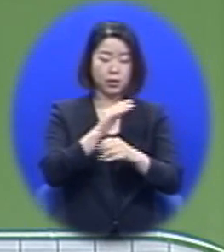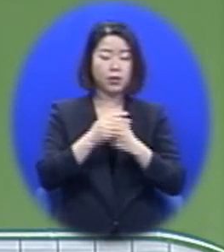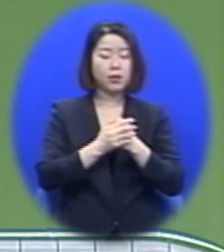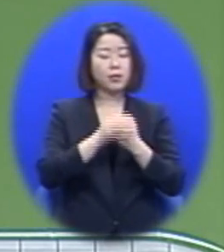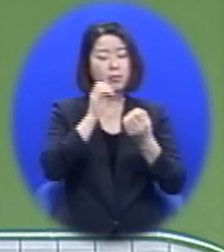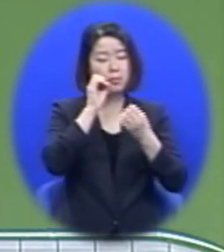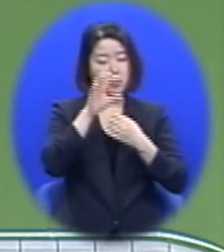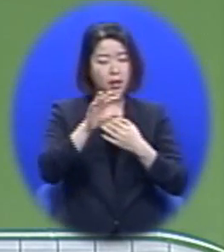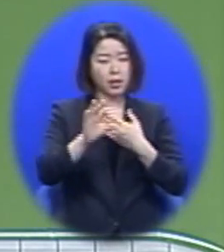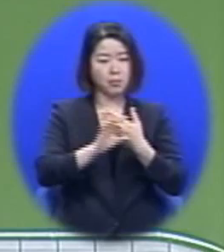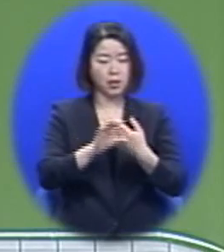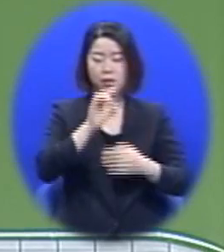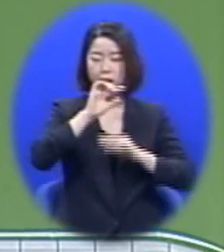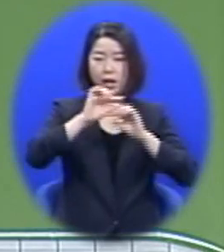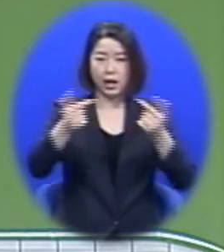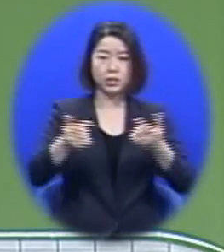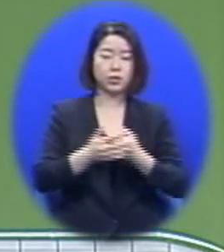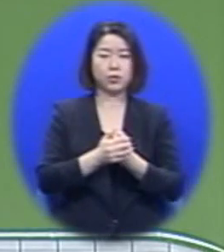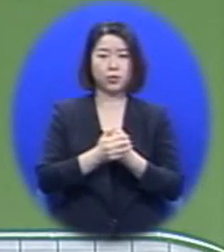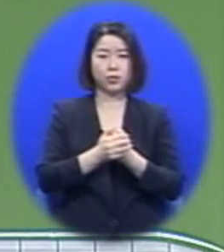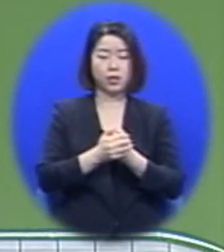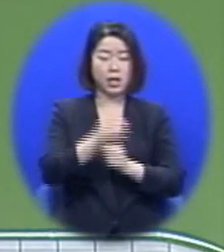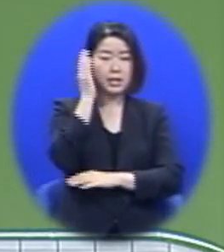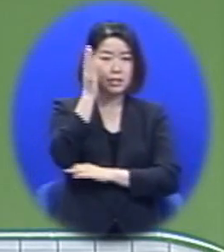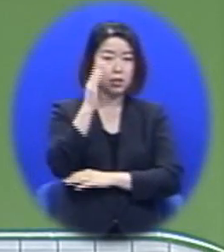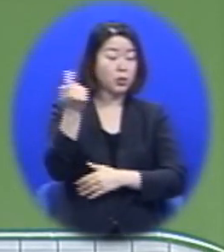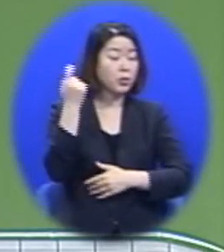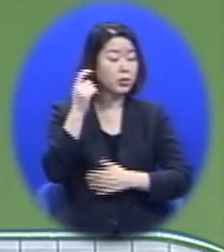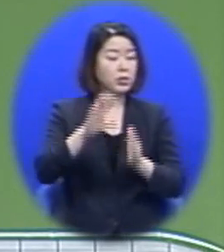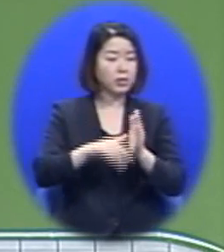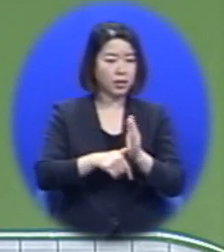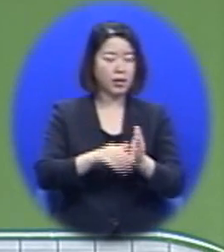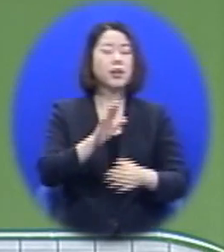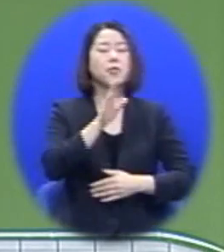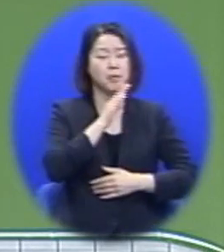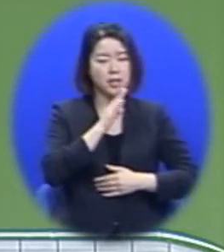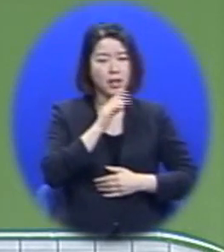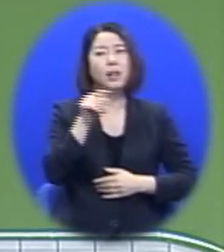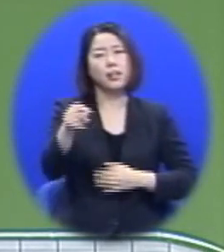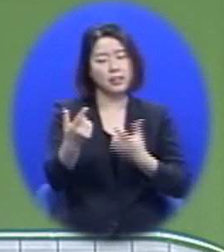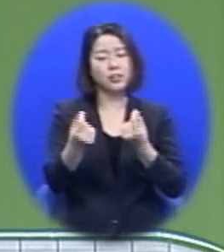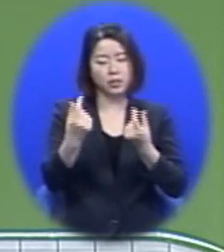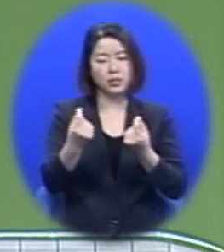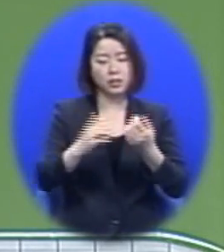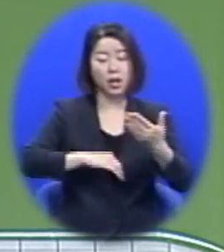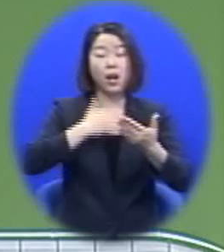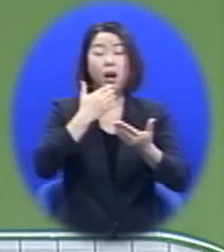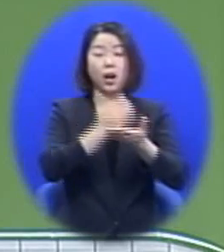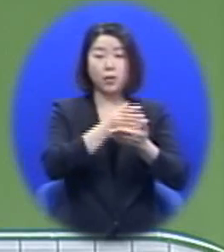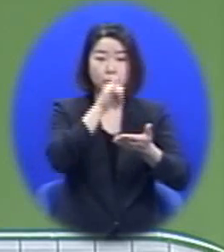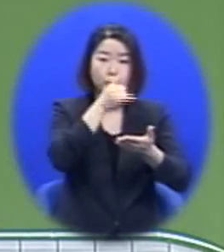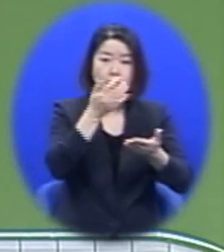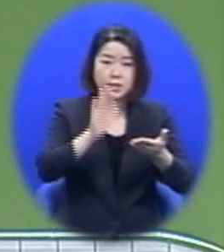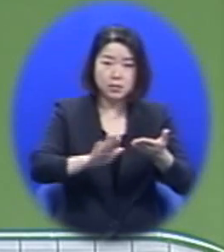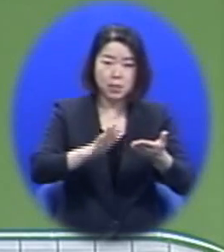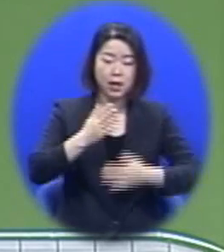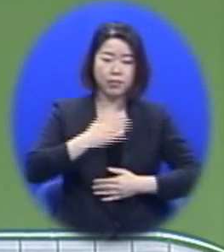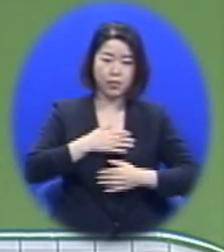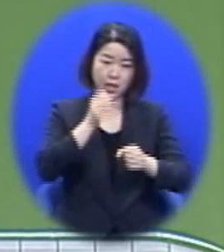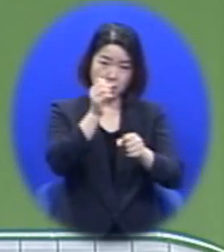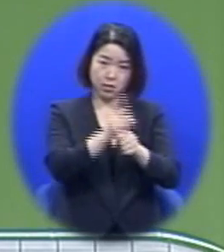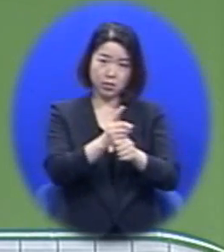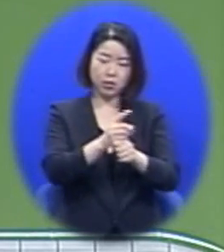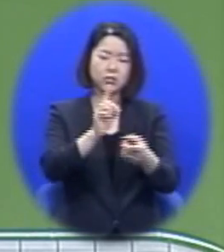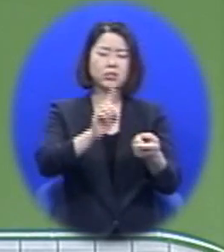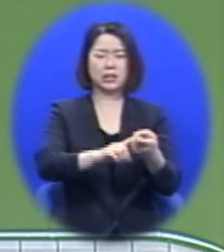아니오이다. 설교를 들으면서 그렇지, 맞아, 그래, 그런 거야 라고 감동했지만 내 성품은